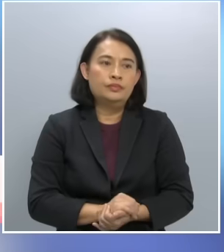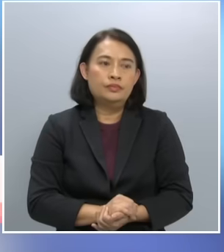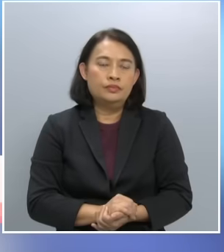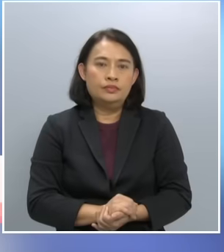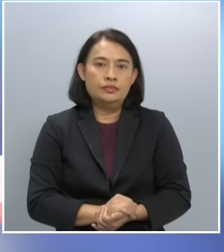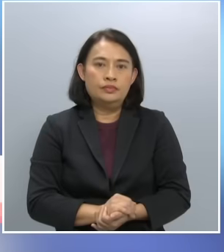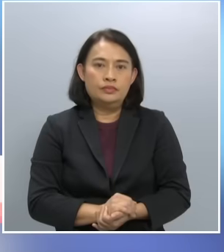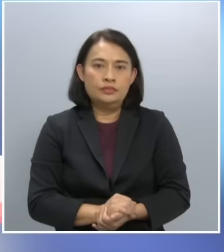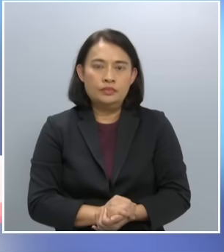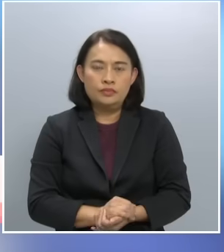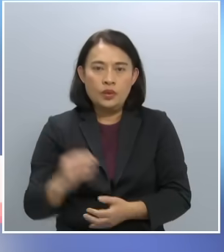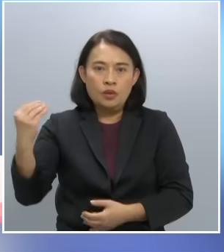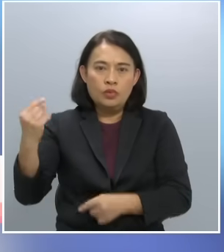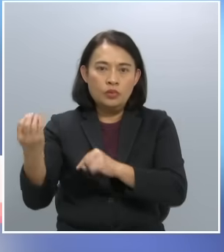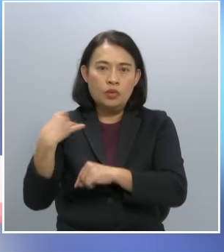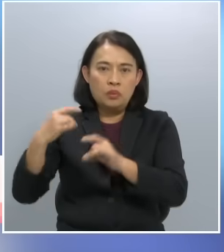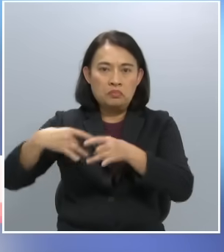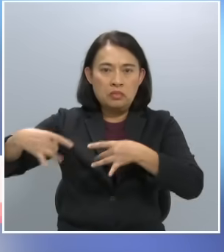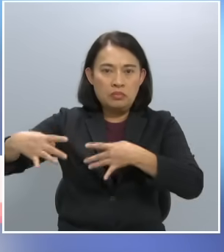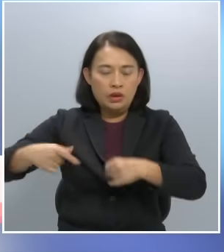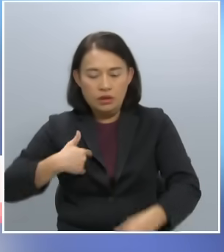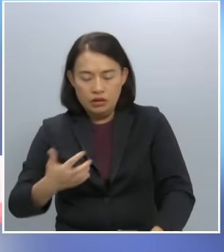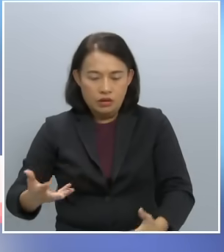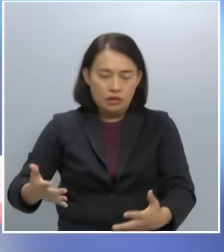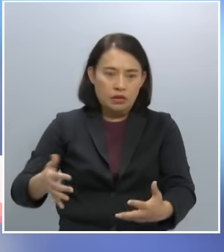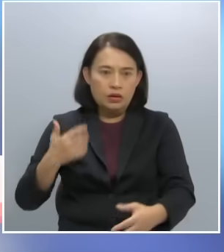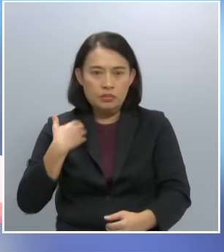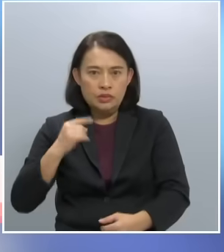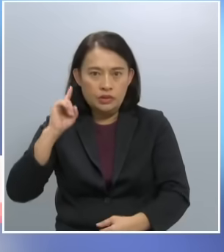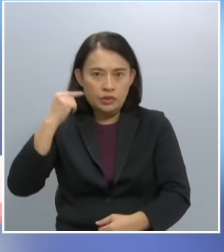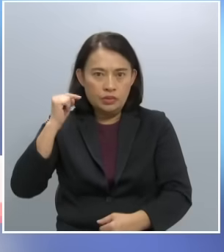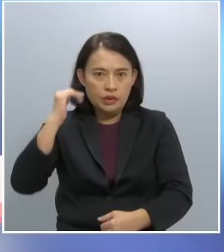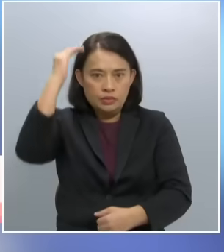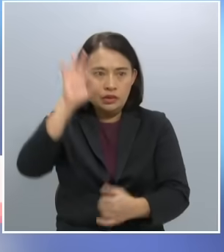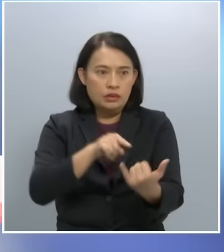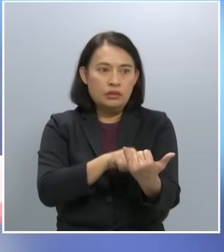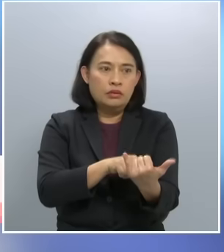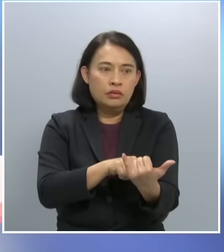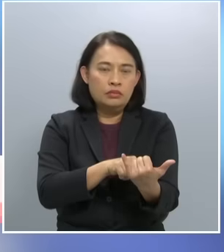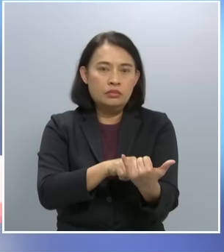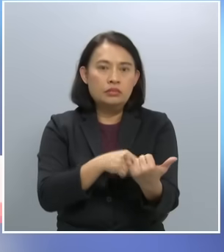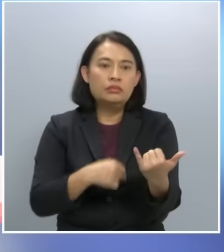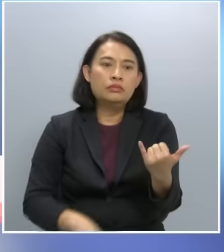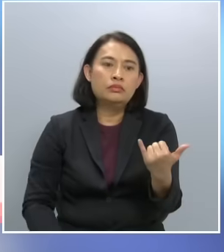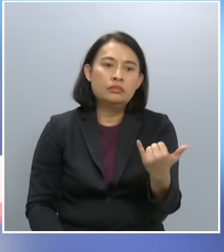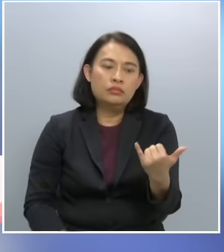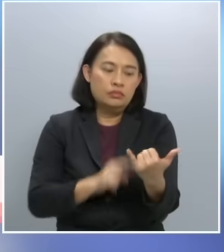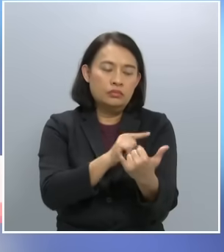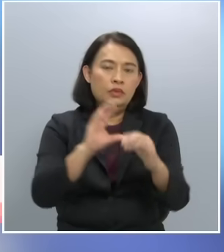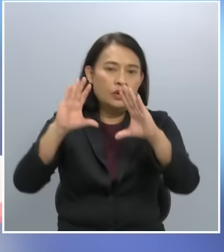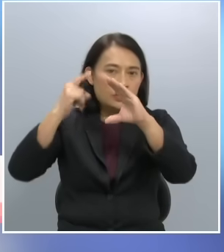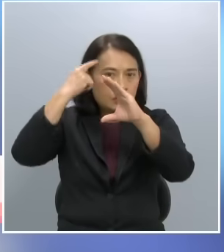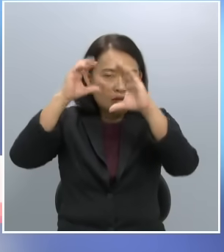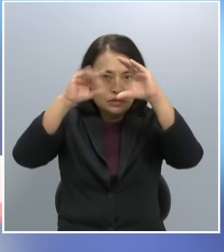บอกบว่าเขพูดไม่ตรงกันรนดานไปหมดทุกอย่างจนพี่หนูนอนนิ่งไม่ตื่นหมอบอกพี่หนูสมองตายรอ